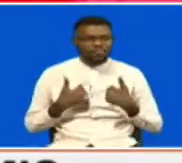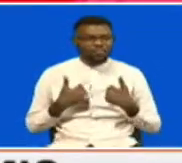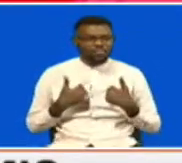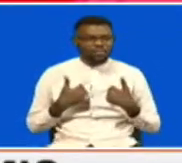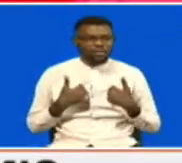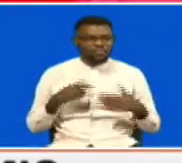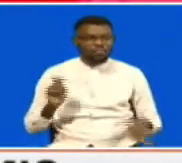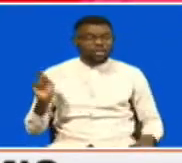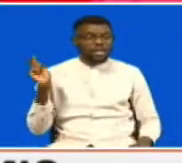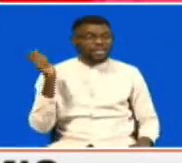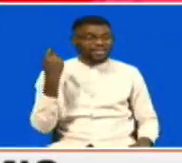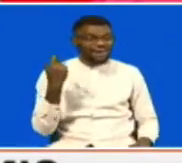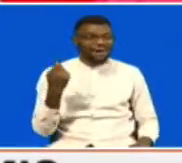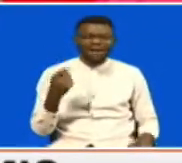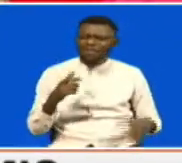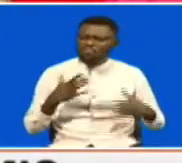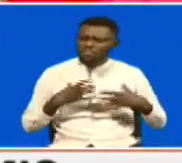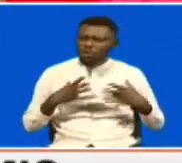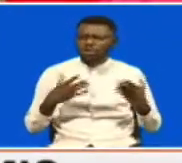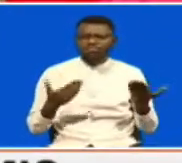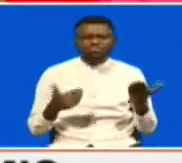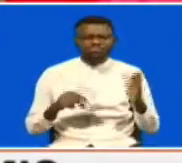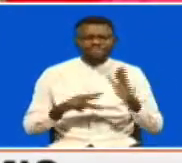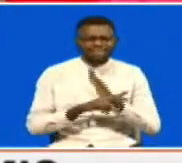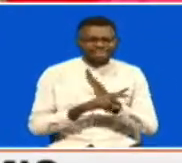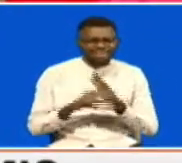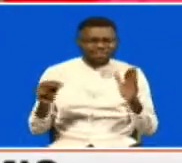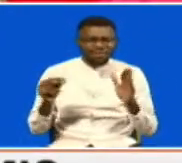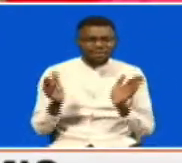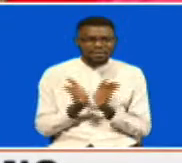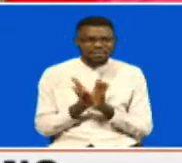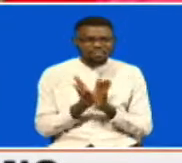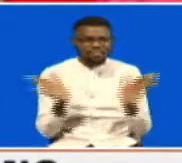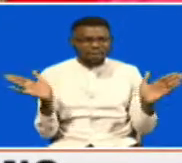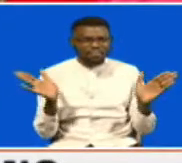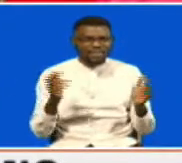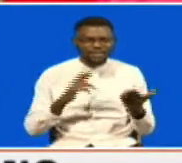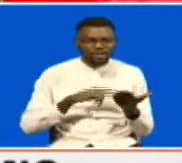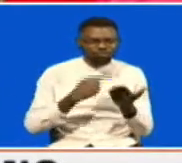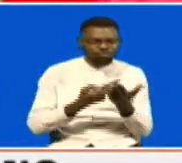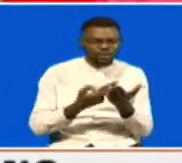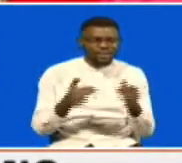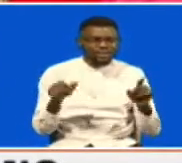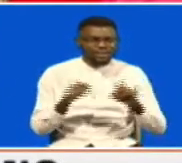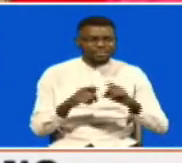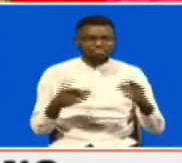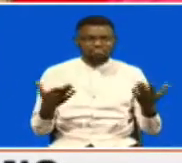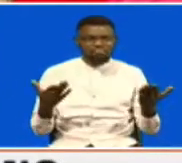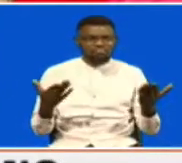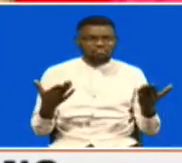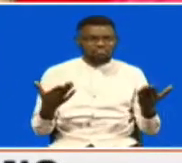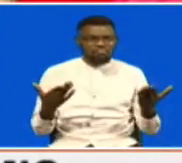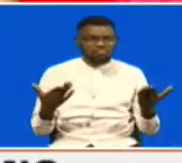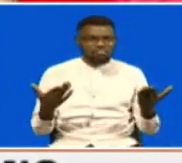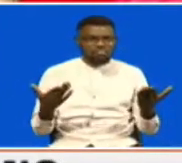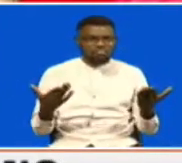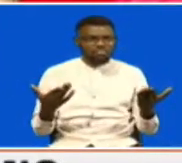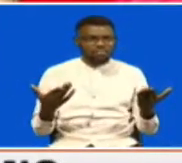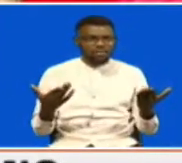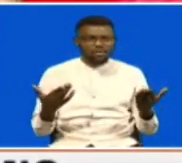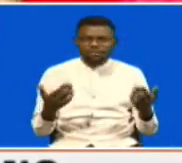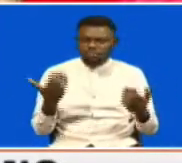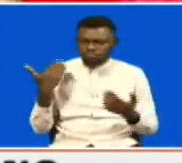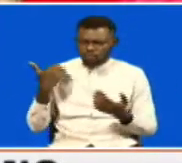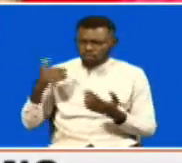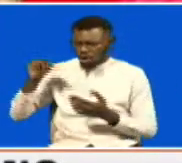as a result of massive looting of the public resources and heartless withdrawal of